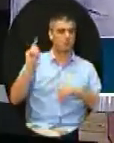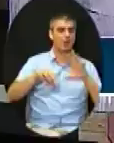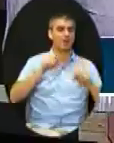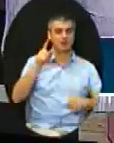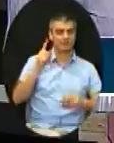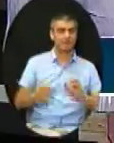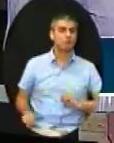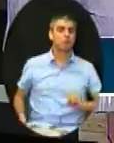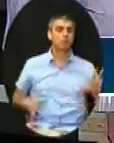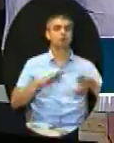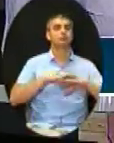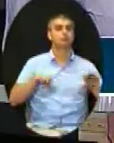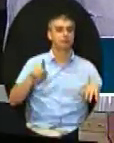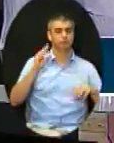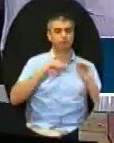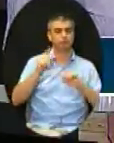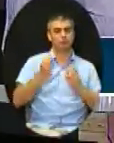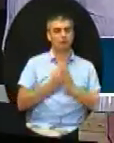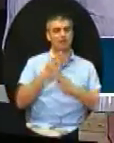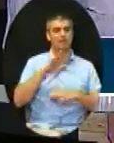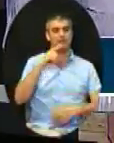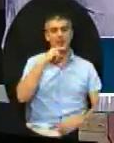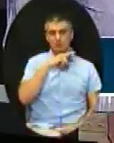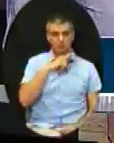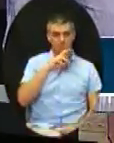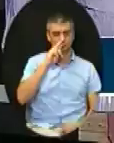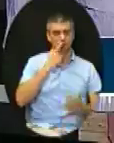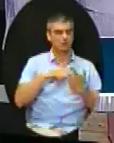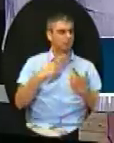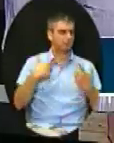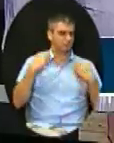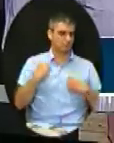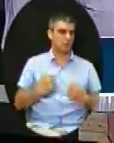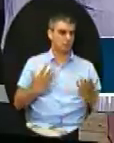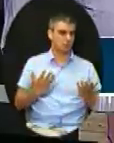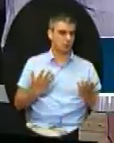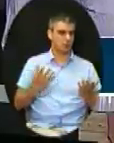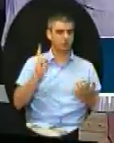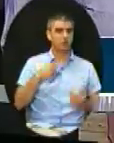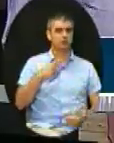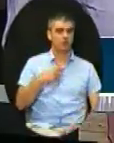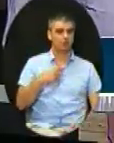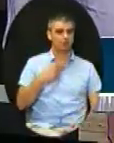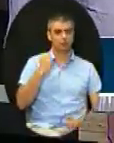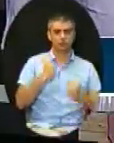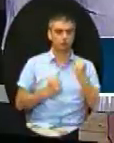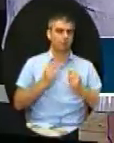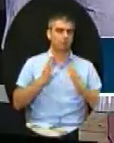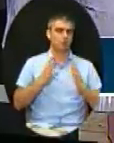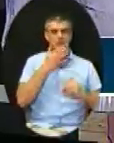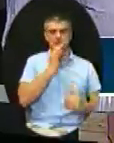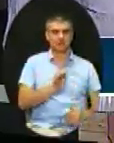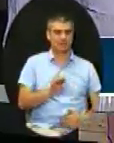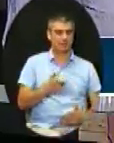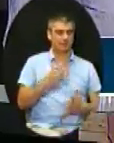ההתנחלויות, והם גורשו משטחים ששימשו להקמת מעלה אדומים. שנית, אכן אין ספק שיש שם קשיים מאוד מאוד